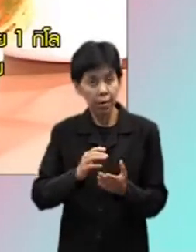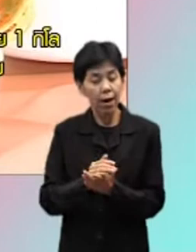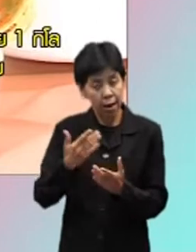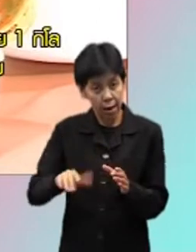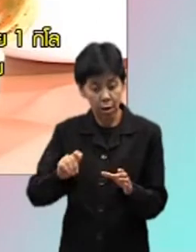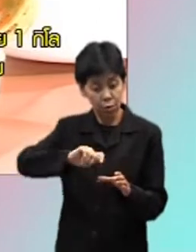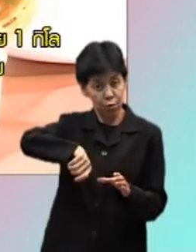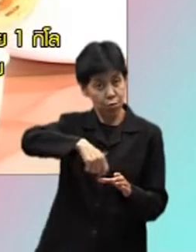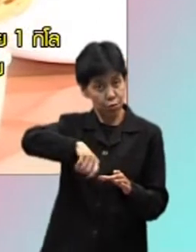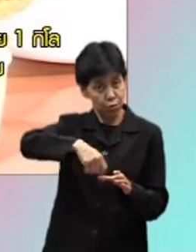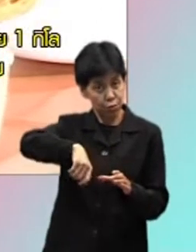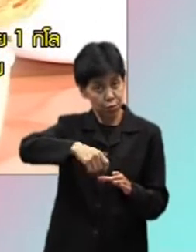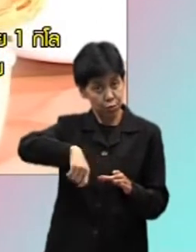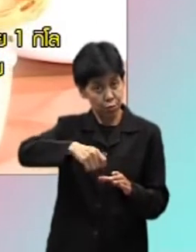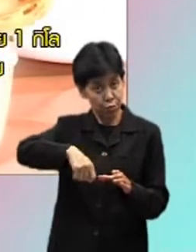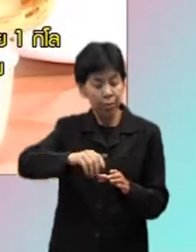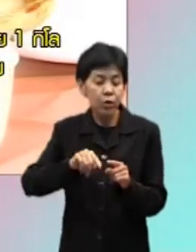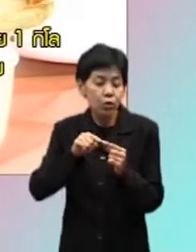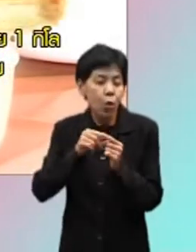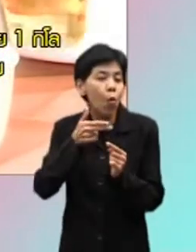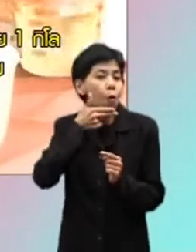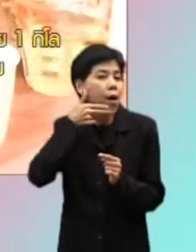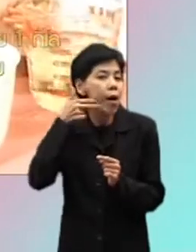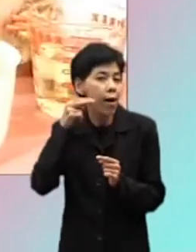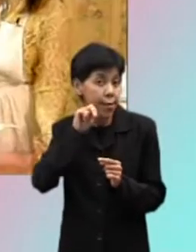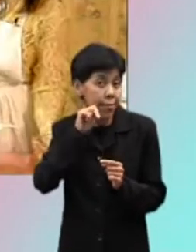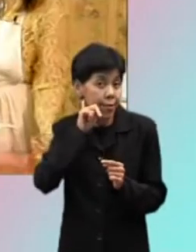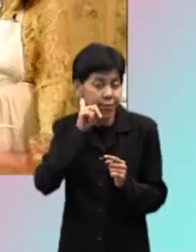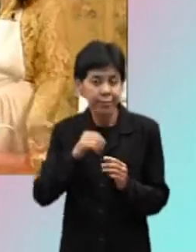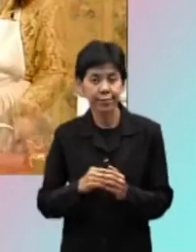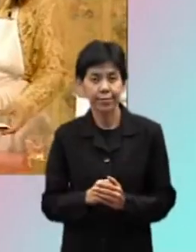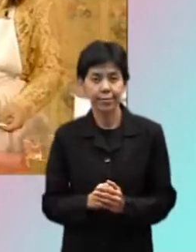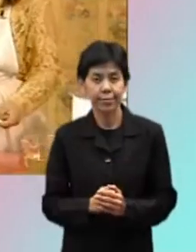ก็ทำให้เป็นน้ำเชื่อมนะคะ